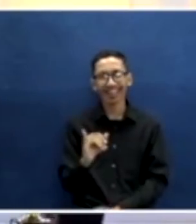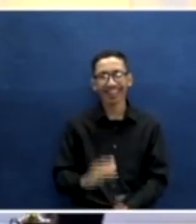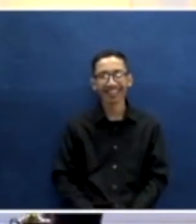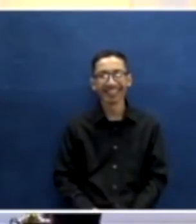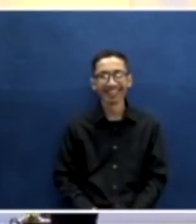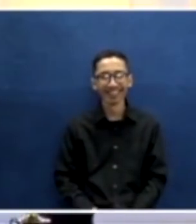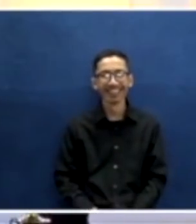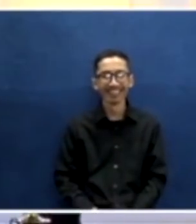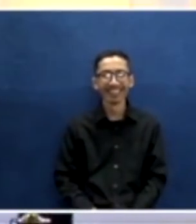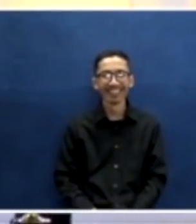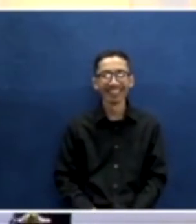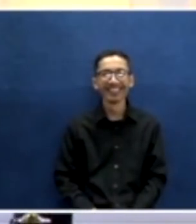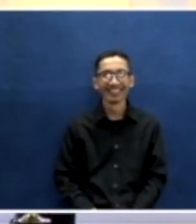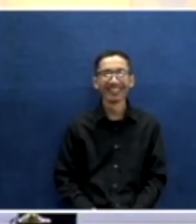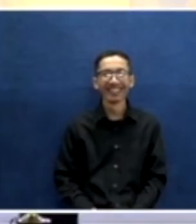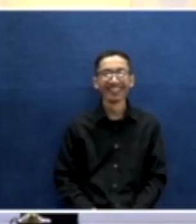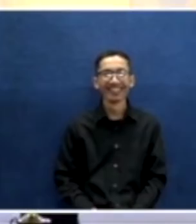ngajak kamu